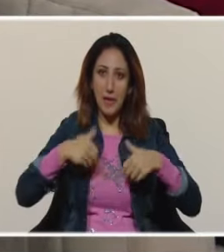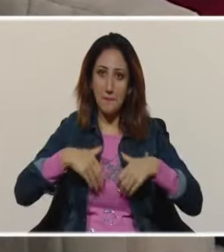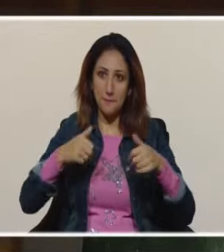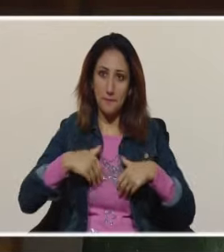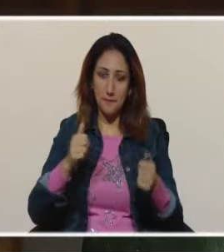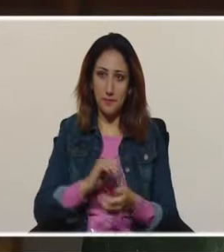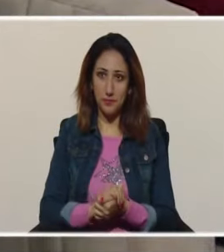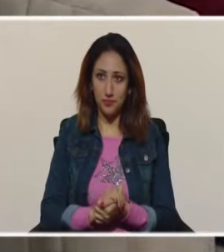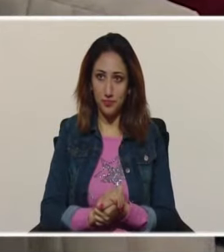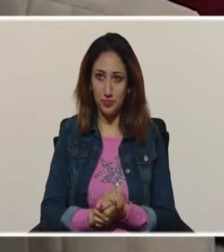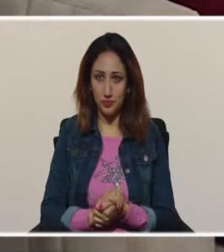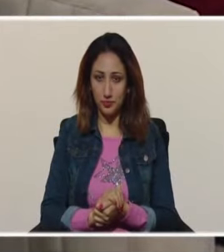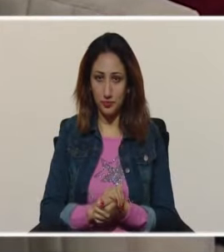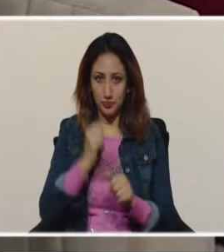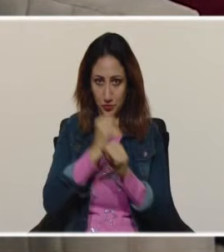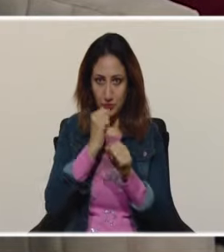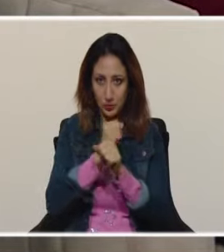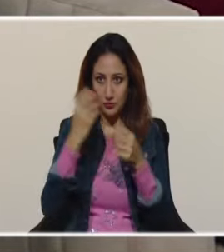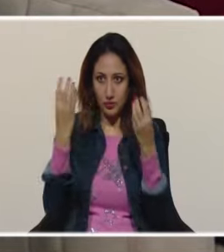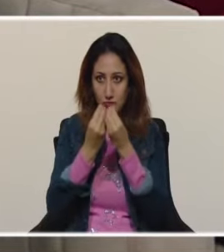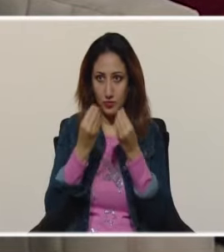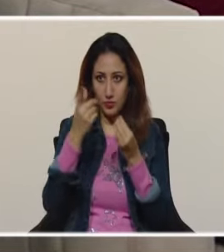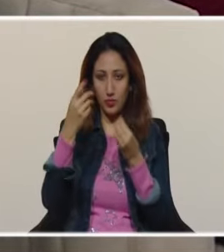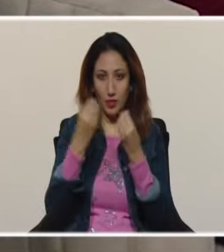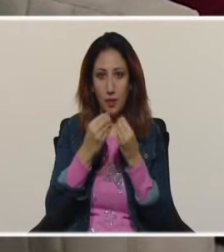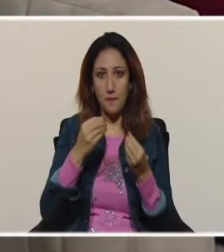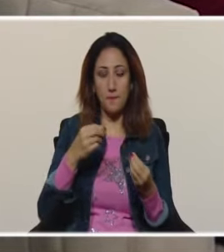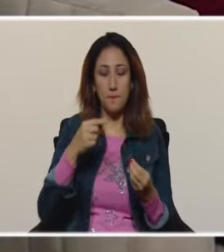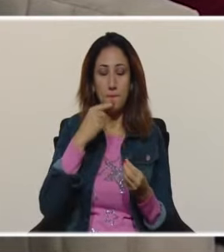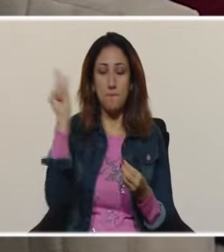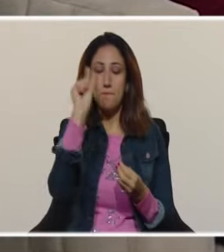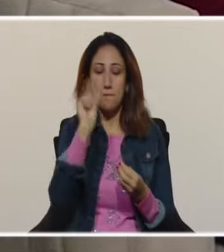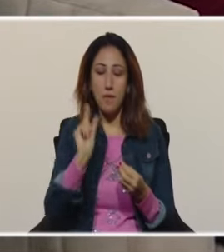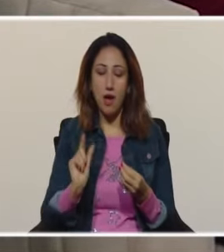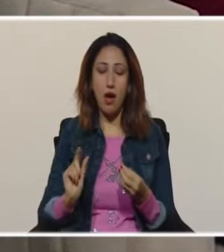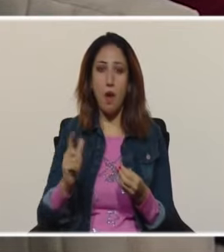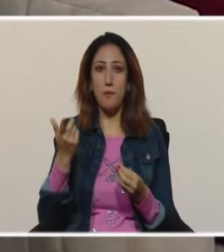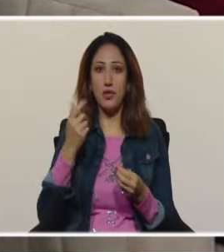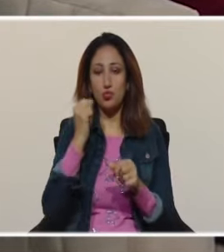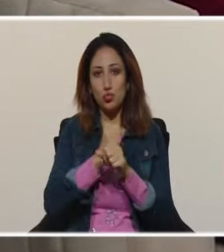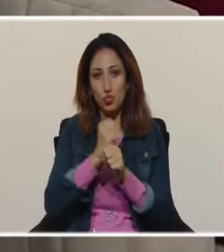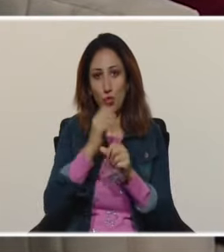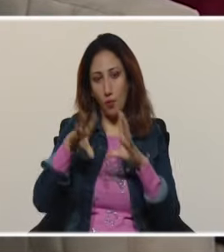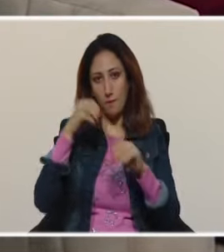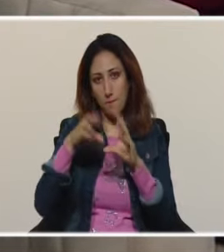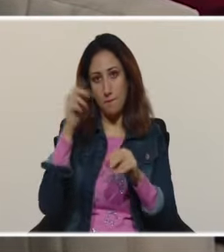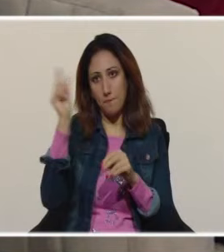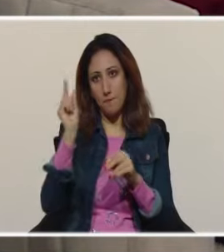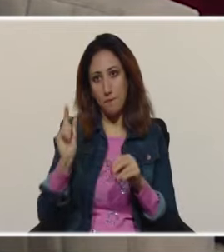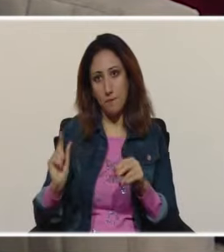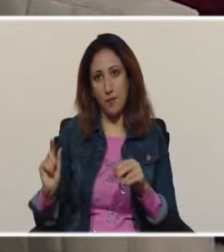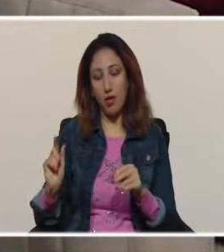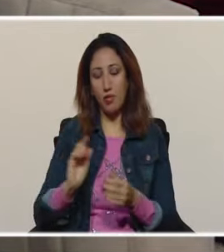الناس بتشتغلوا مع بعض؟ احنا شغالين سوشيال ميديا بنعمل برامج في الشارع بنعمل قفشات في الشارع بنعمل حاجات كتير ده شغلنا احنا